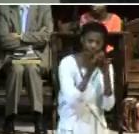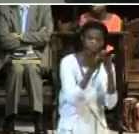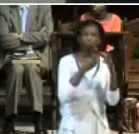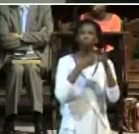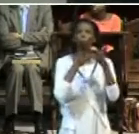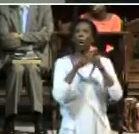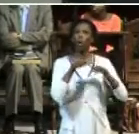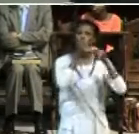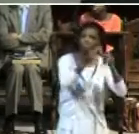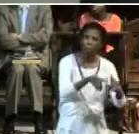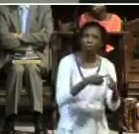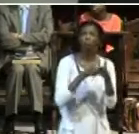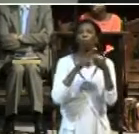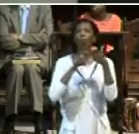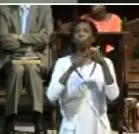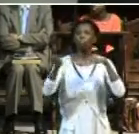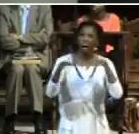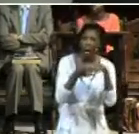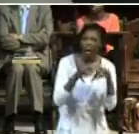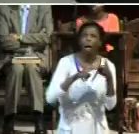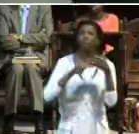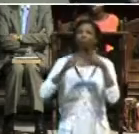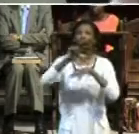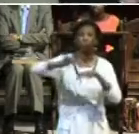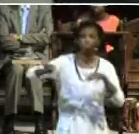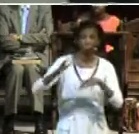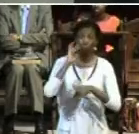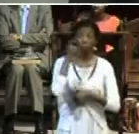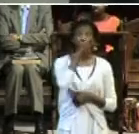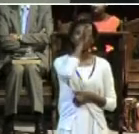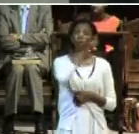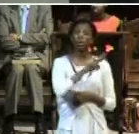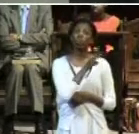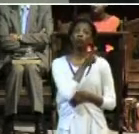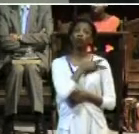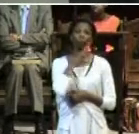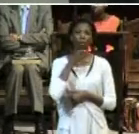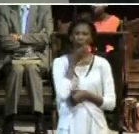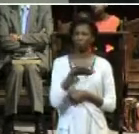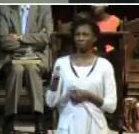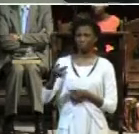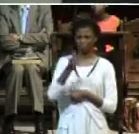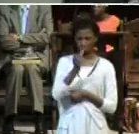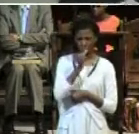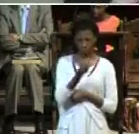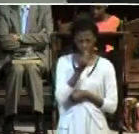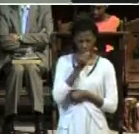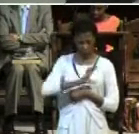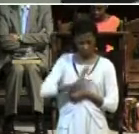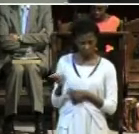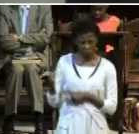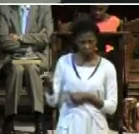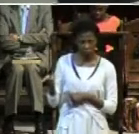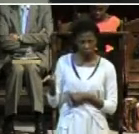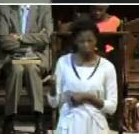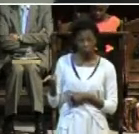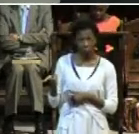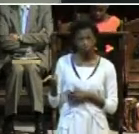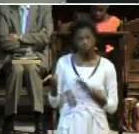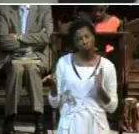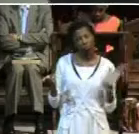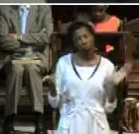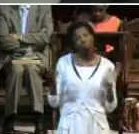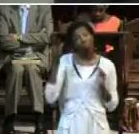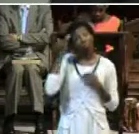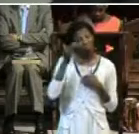mariage. Il va au banquet, à tel point qu'on dira de lui, c'est un mangeur et un buveur. On ne dirait pas de lui, c'est un mangeur et un buveur, s'il n'allait